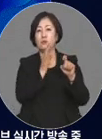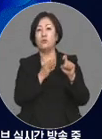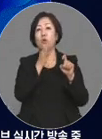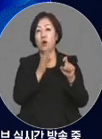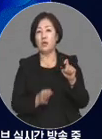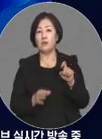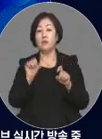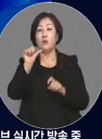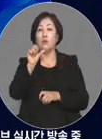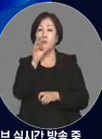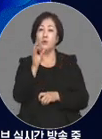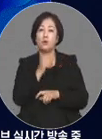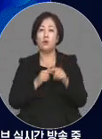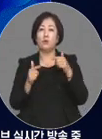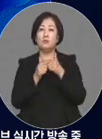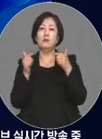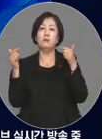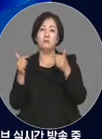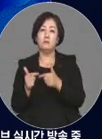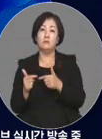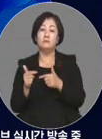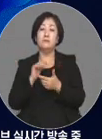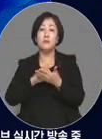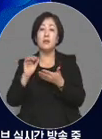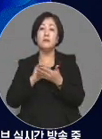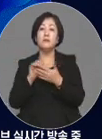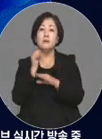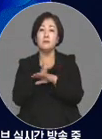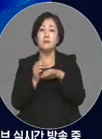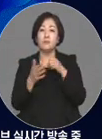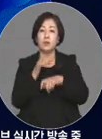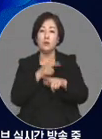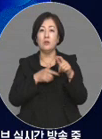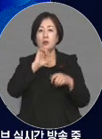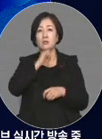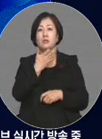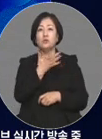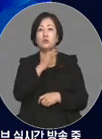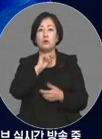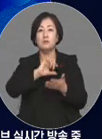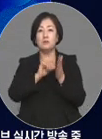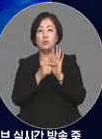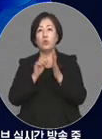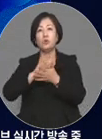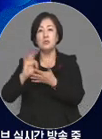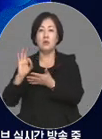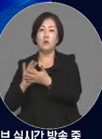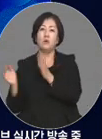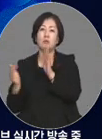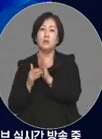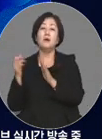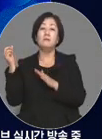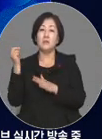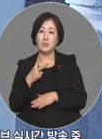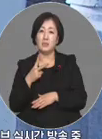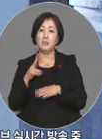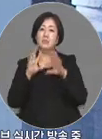할인율은 5%로 줄였습니다. 추경에서 확보한 19억여 원이 소진되면 다시